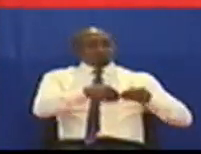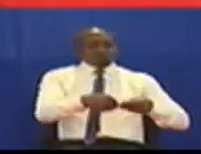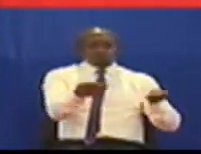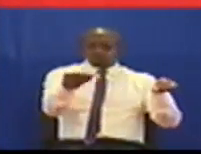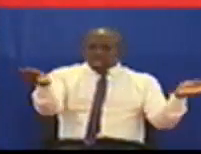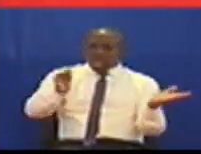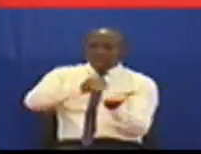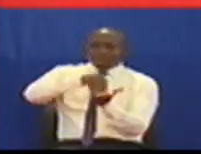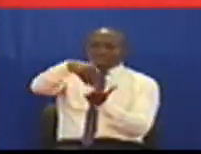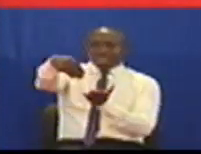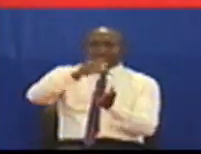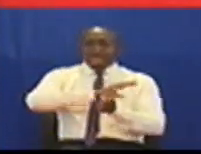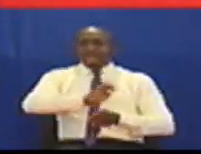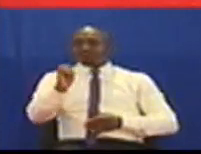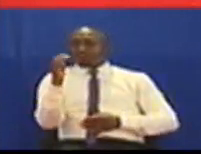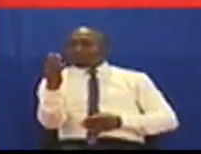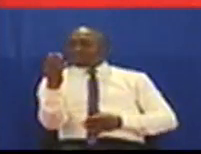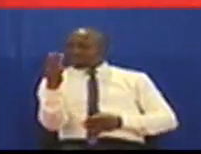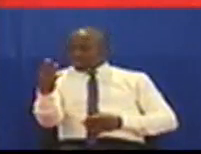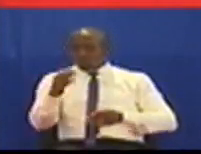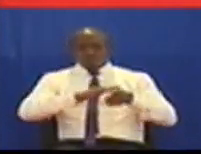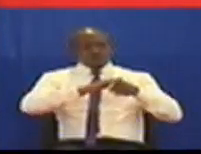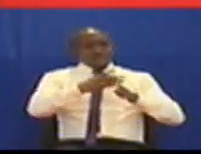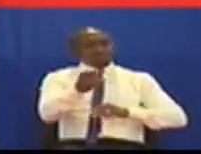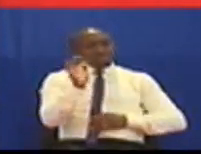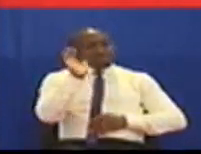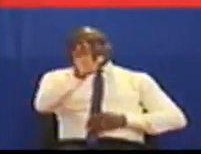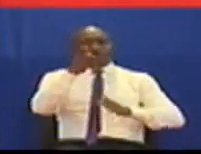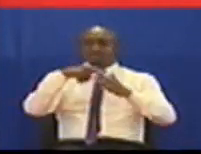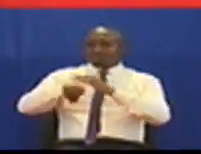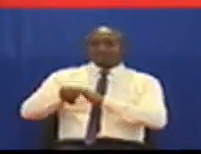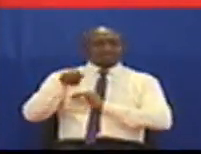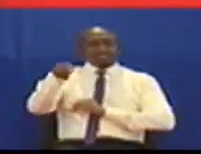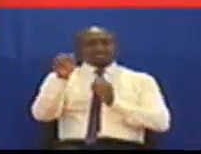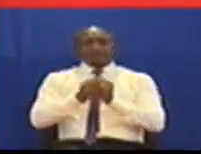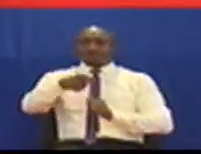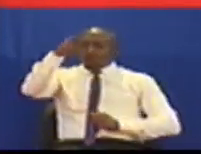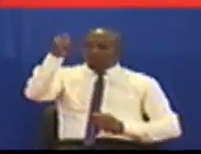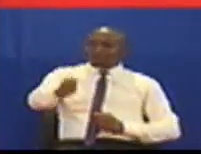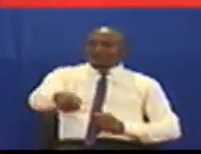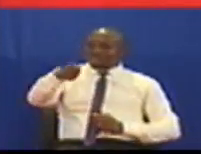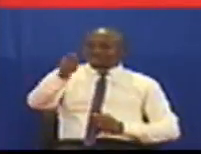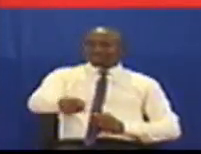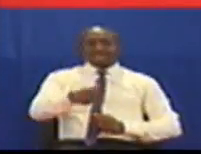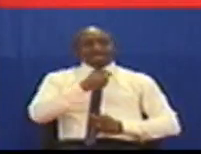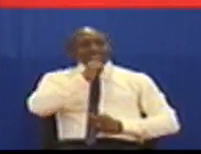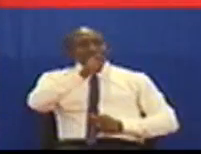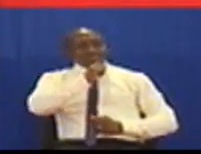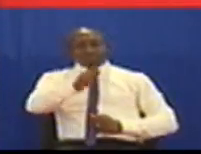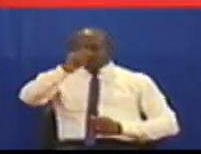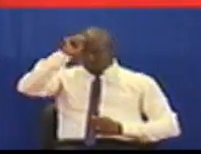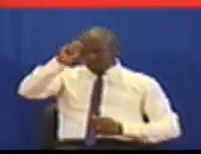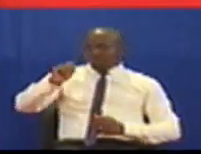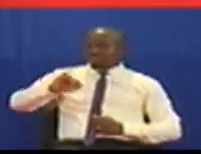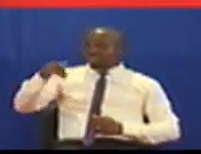kike 43,000 kwa kutumia fedha zao za ndani. Ni jambo la kupongeza sana TAMISEMI. Mheshimiwa Jafo umehimiza